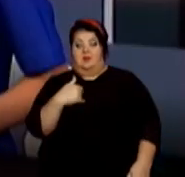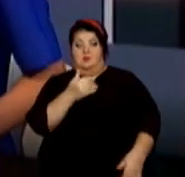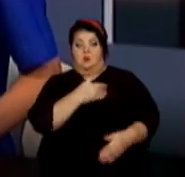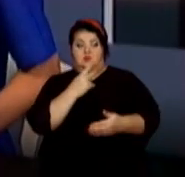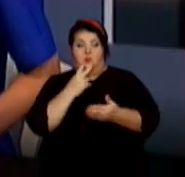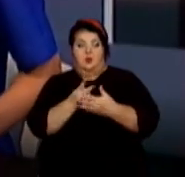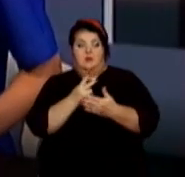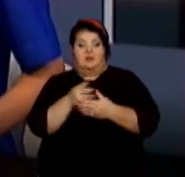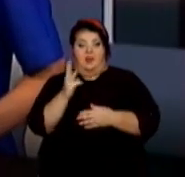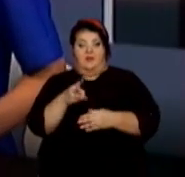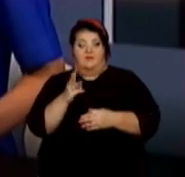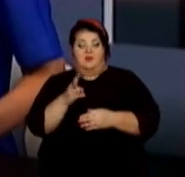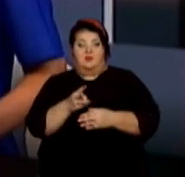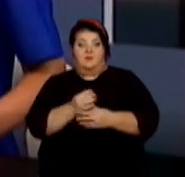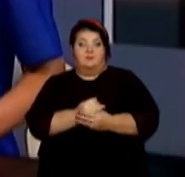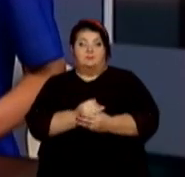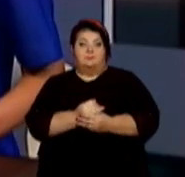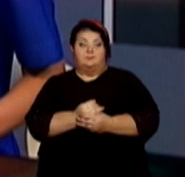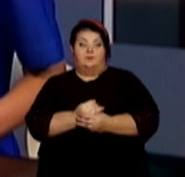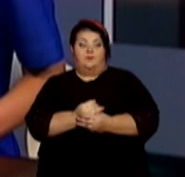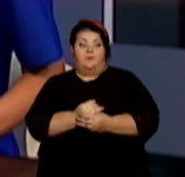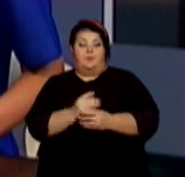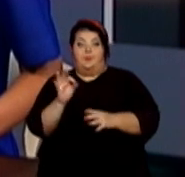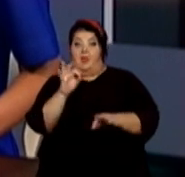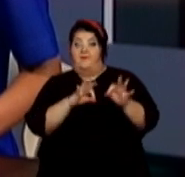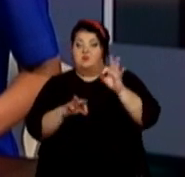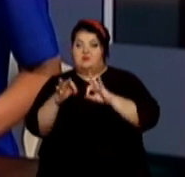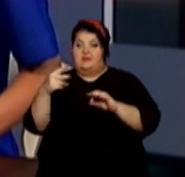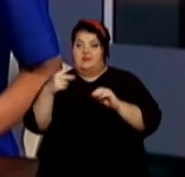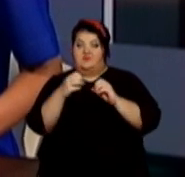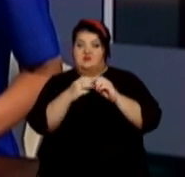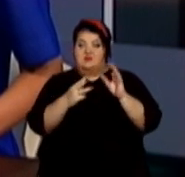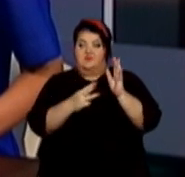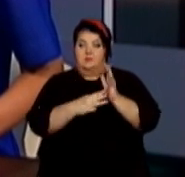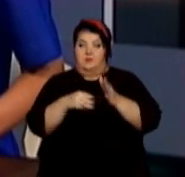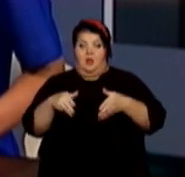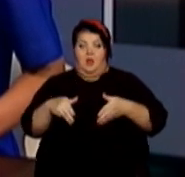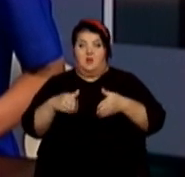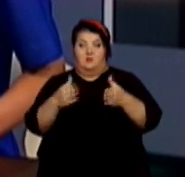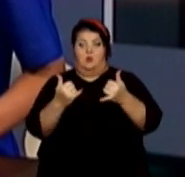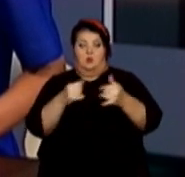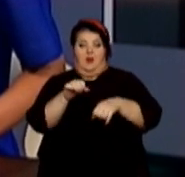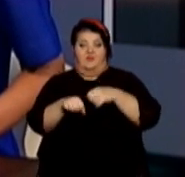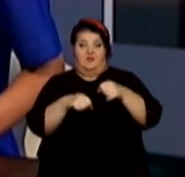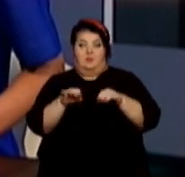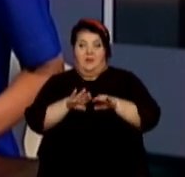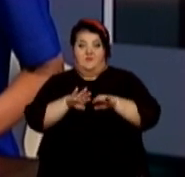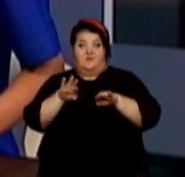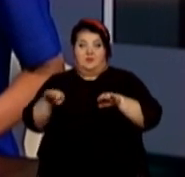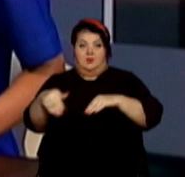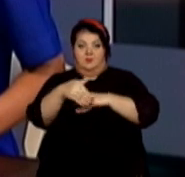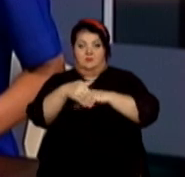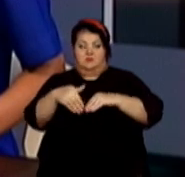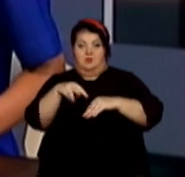відзняти Євгеном Сауленком. Восени 2018 року смугу для пересування велосипедом відділили на вулиці